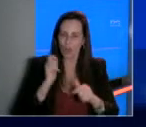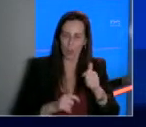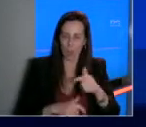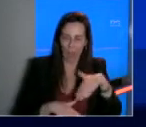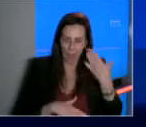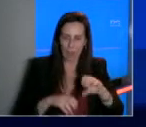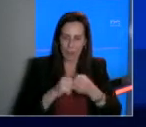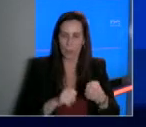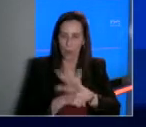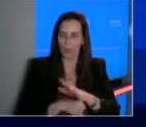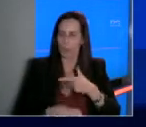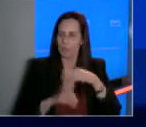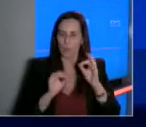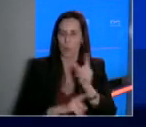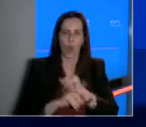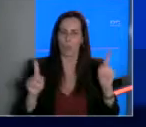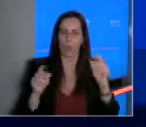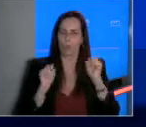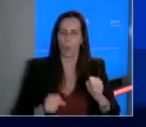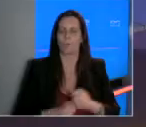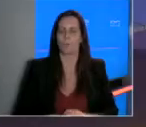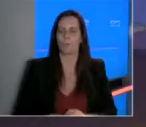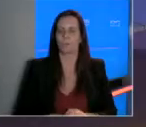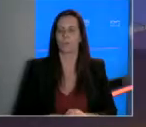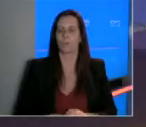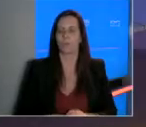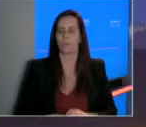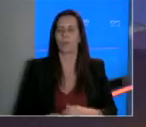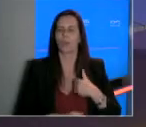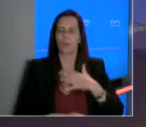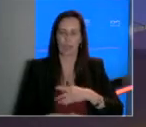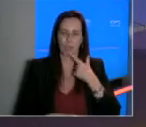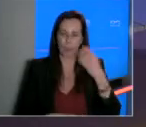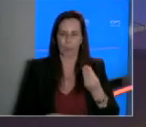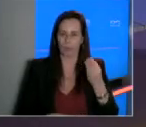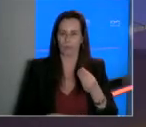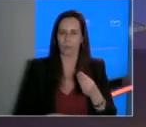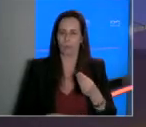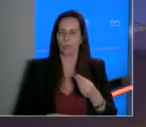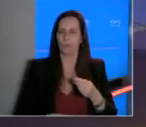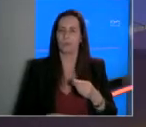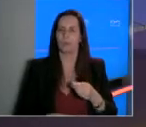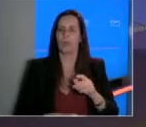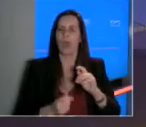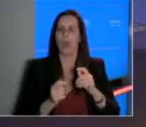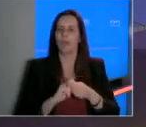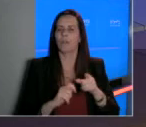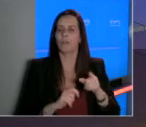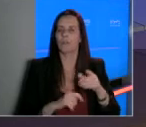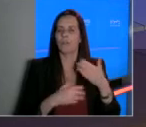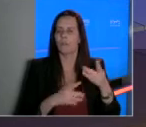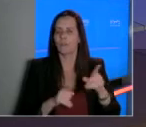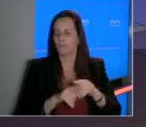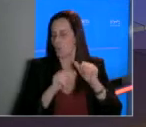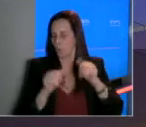ביום שאחרי משבר הקורונה? אני ממש ממש ממש לא בטוחה. אני גם לא בטוח, אני אגיד רק עוד כמה דברים. אשר נהון מוסיף, דמוניזציה מוצדקת